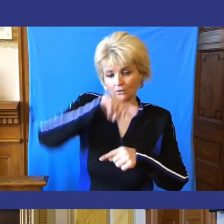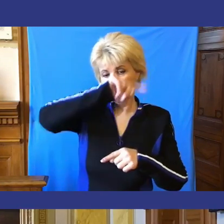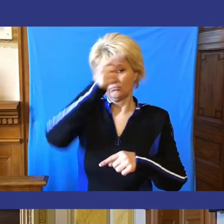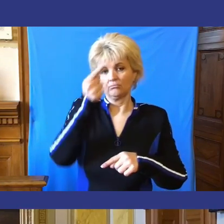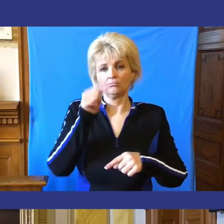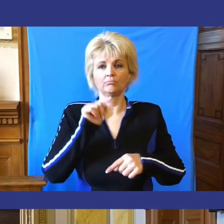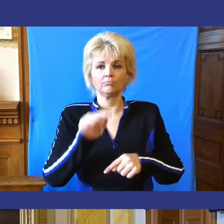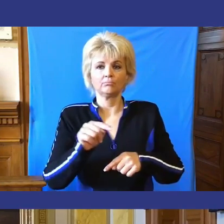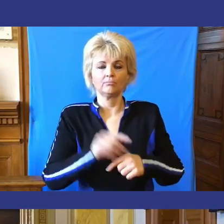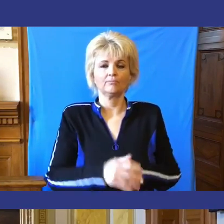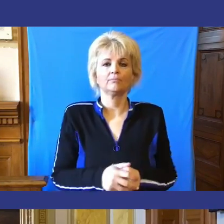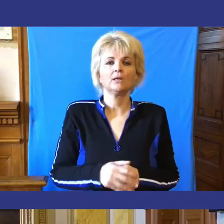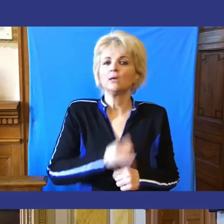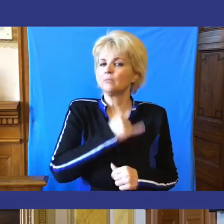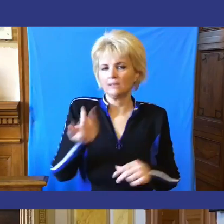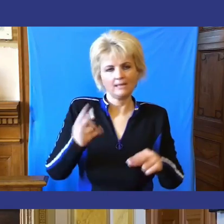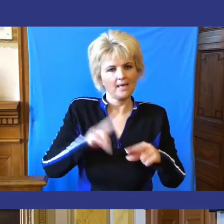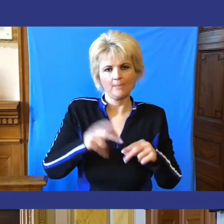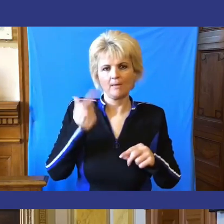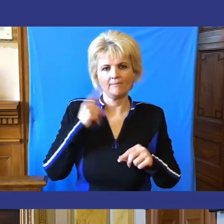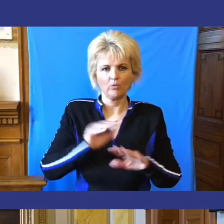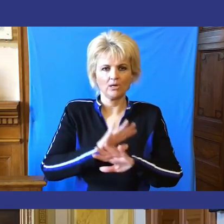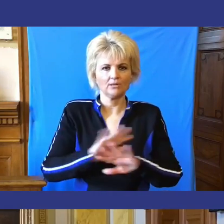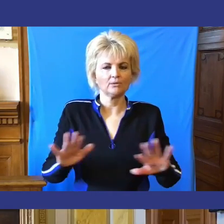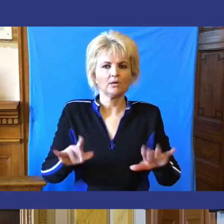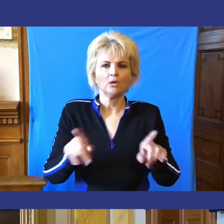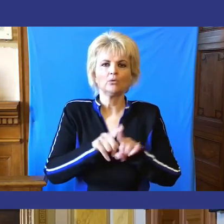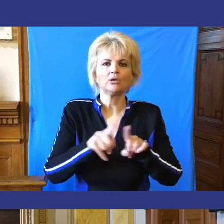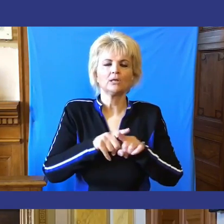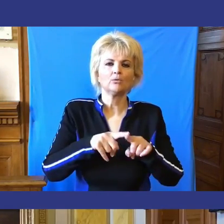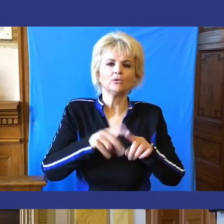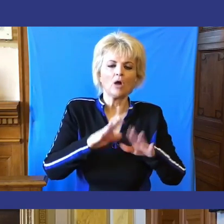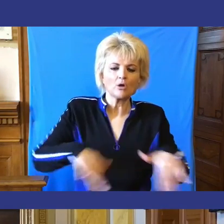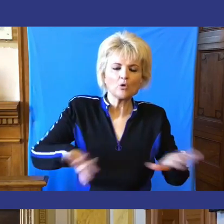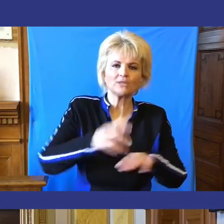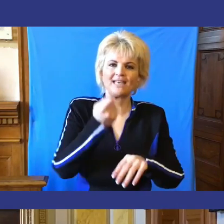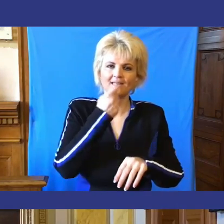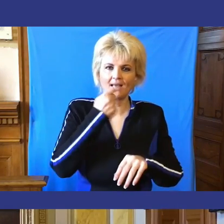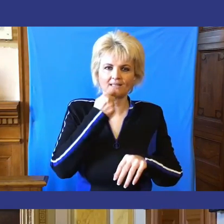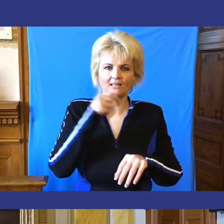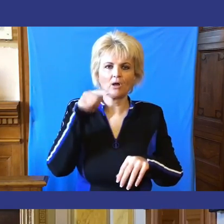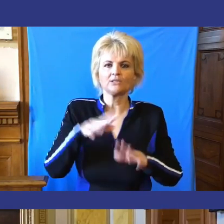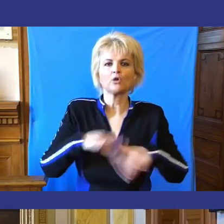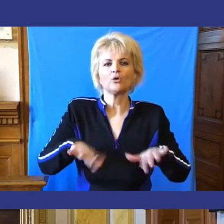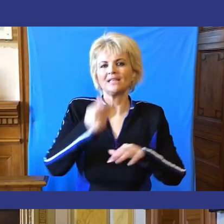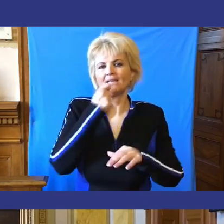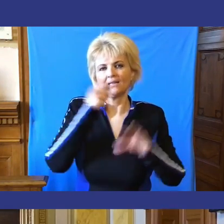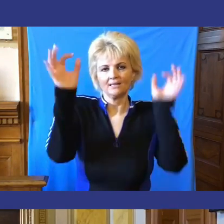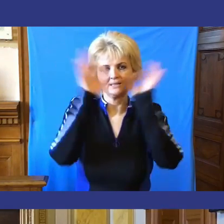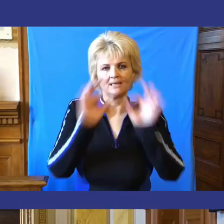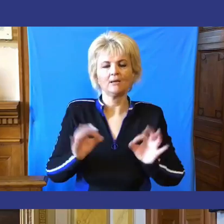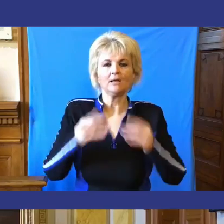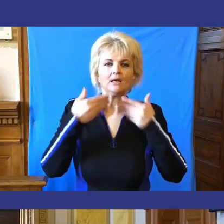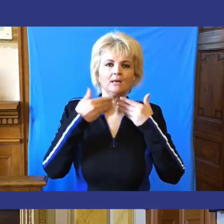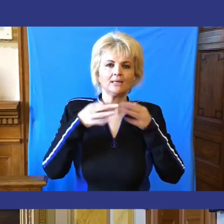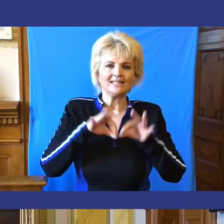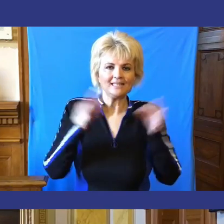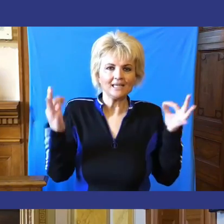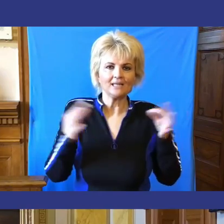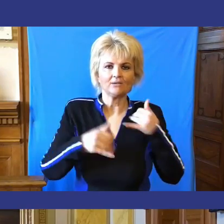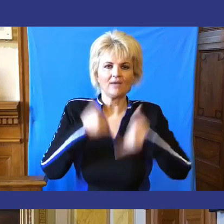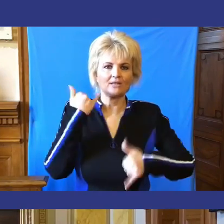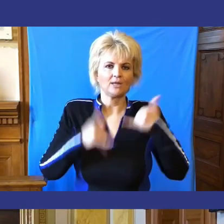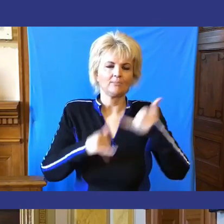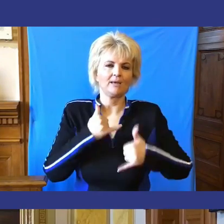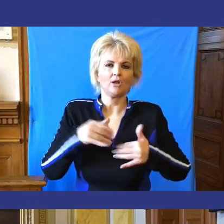Szerencsére mindent rendben találtak. Ugyanígy a közétkeztetés. Az a közétkeztetési cég, amely nyílt versenyben a